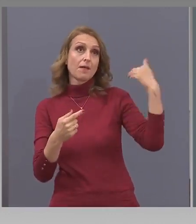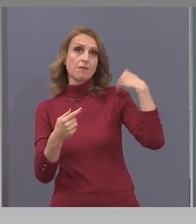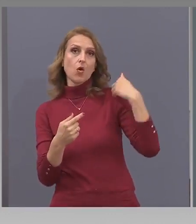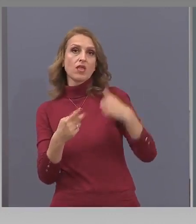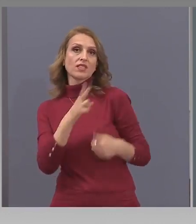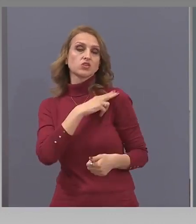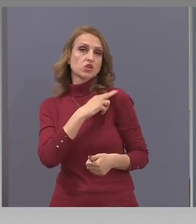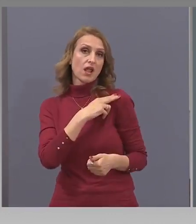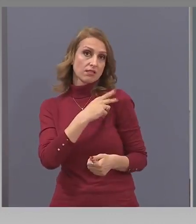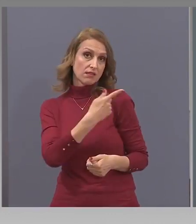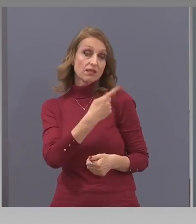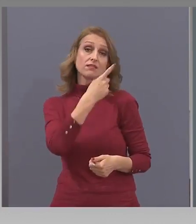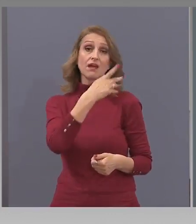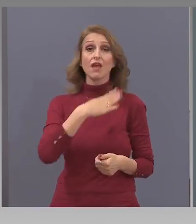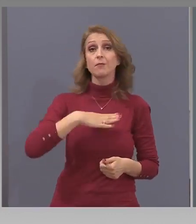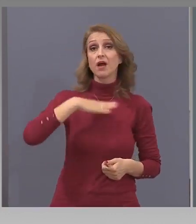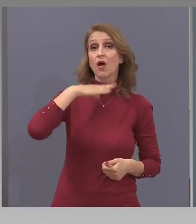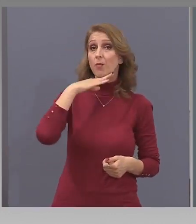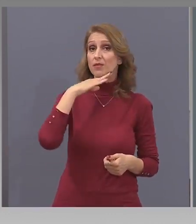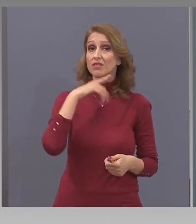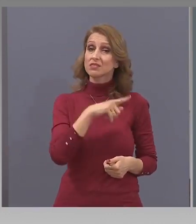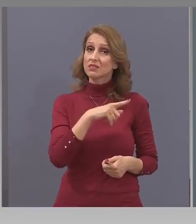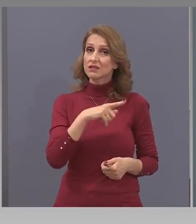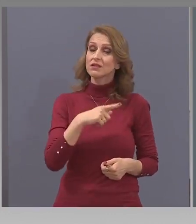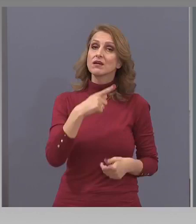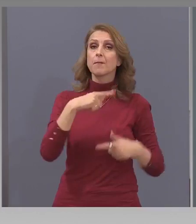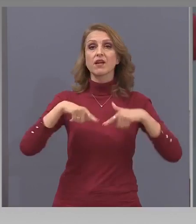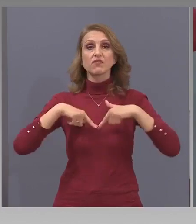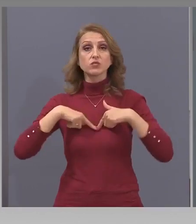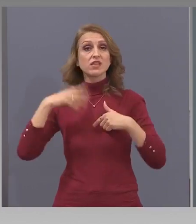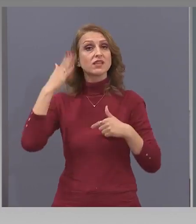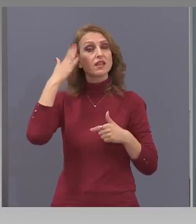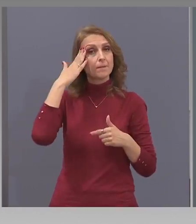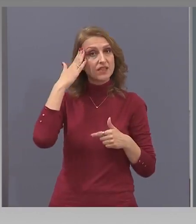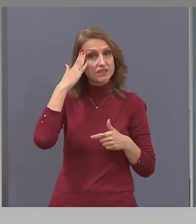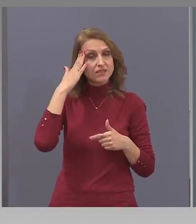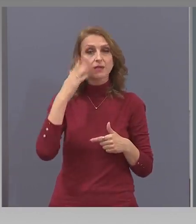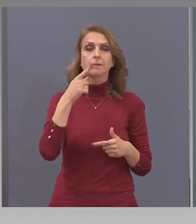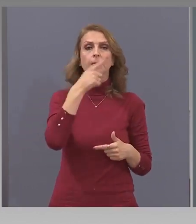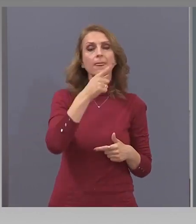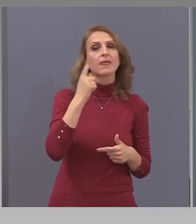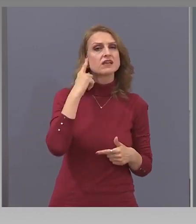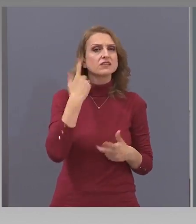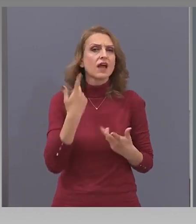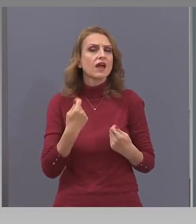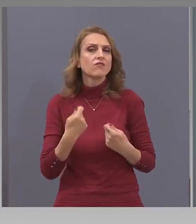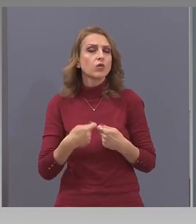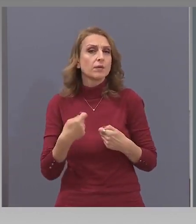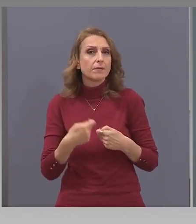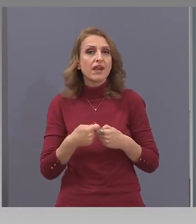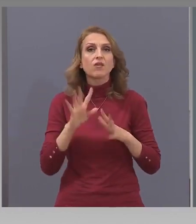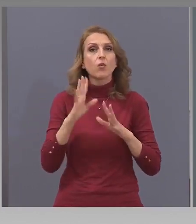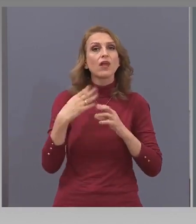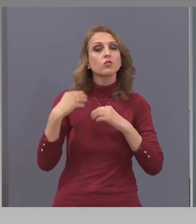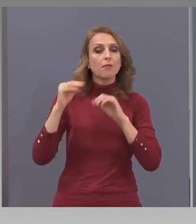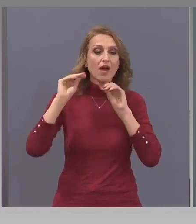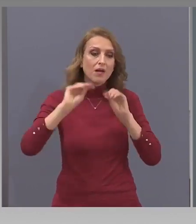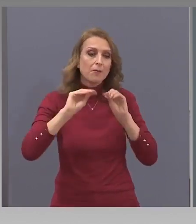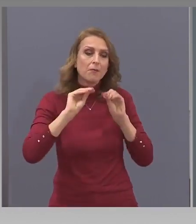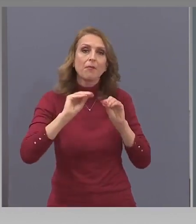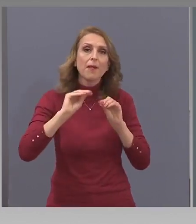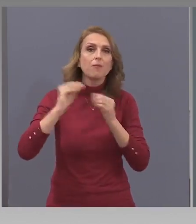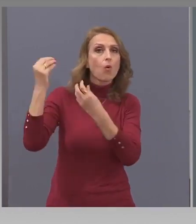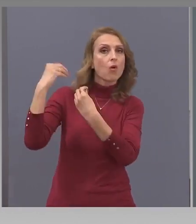като правосъден министър, т.е. знае как реагирам при изпълнение на препоръки, които съм получил